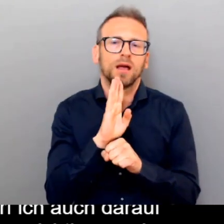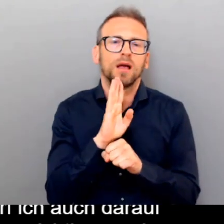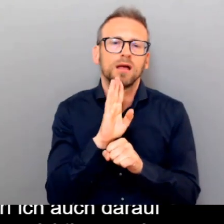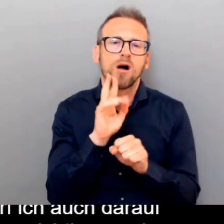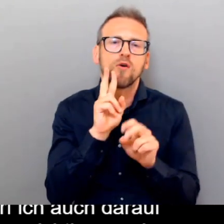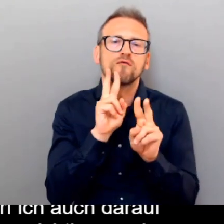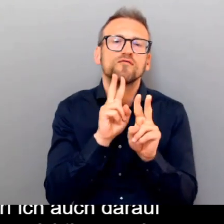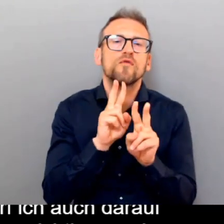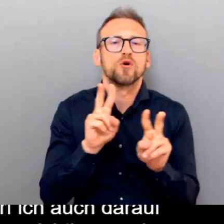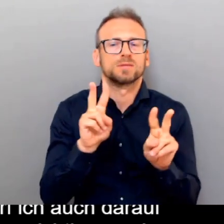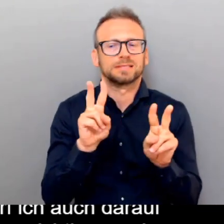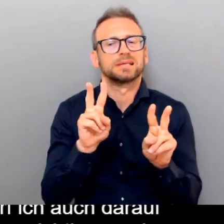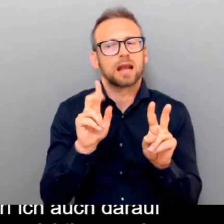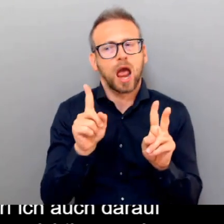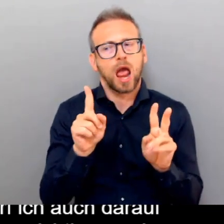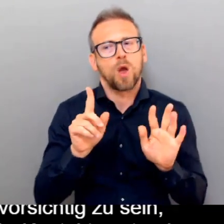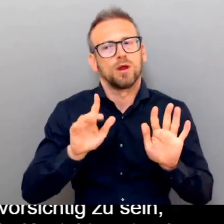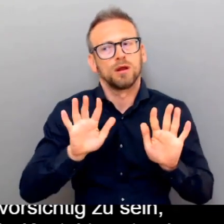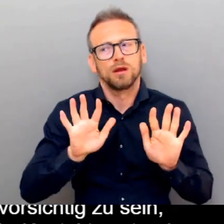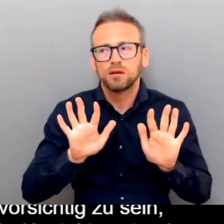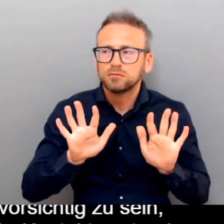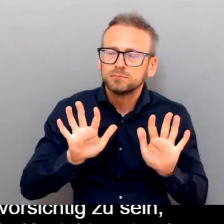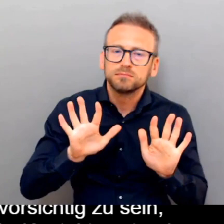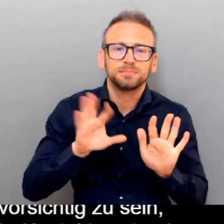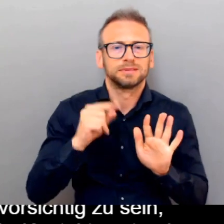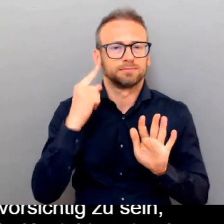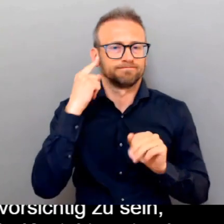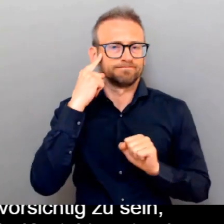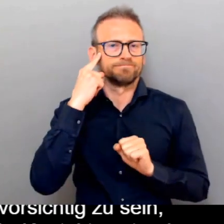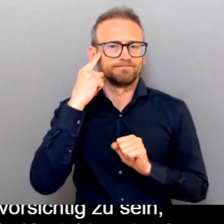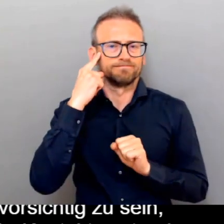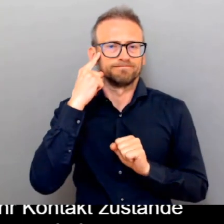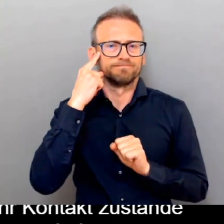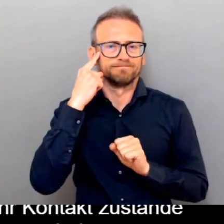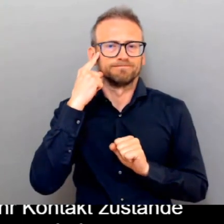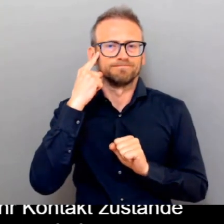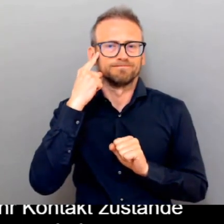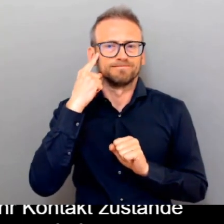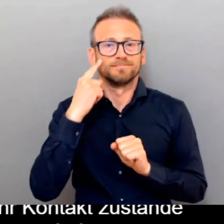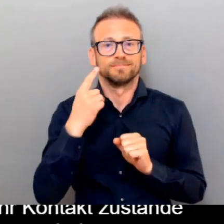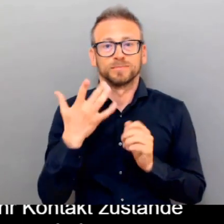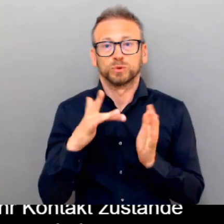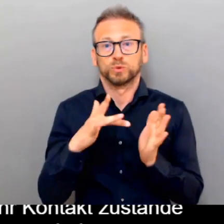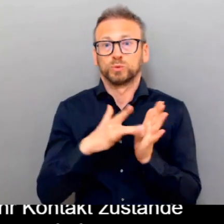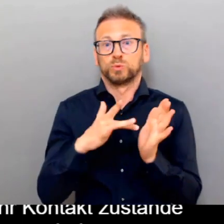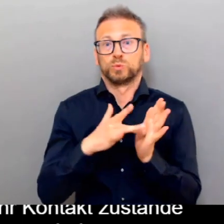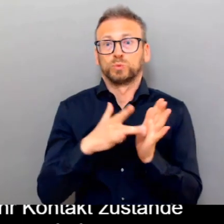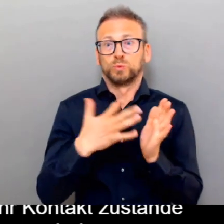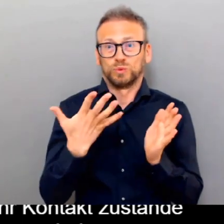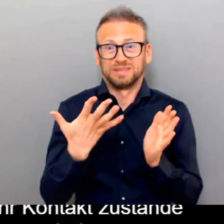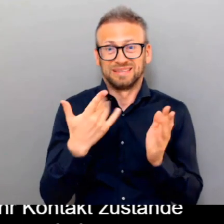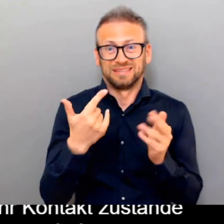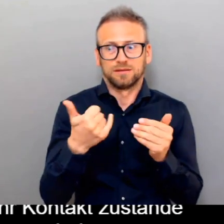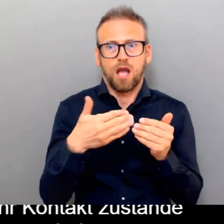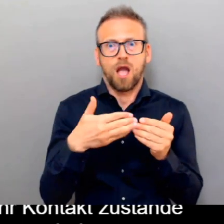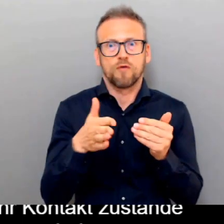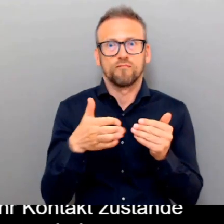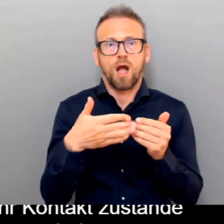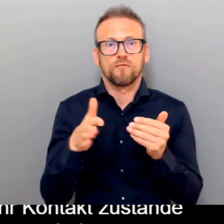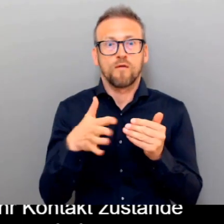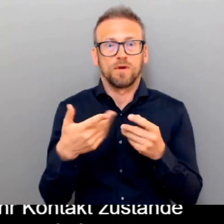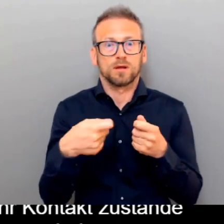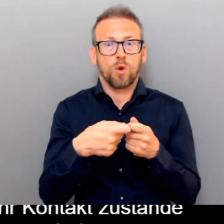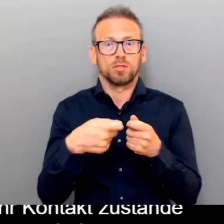wo jetzt am Wochenende Öffnungen möglich gewesen sind, was nächste Woche dann auch im Gastro-Bereich möglich ist, führt natürlich zu mehr